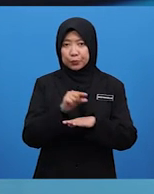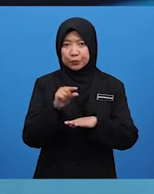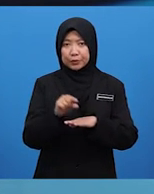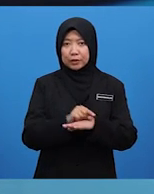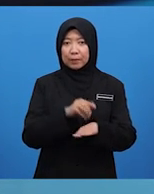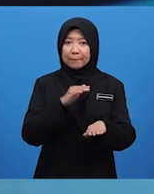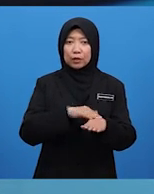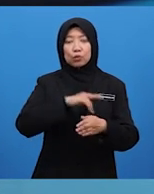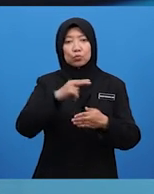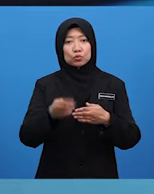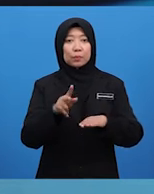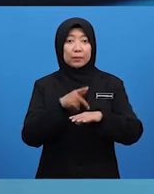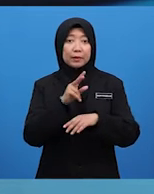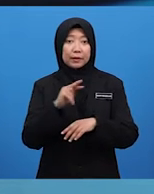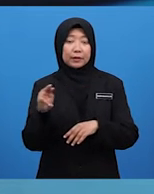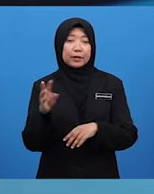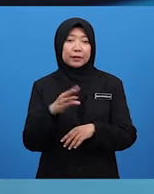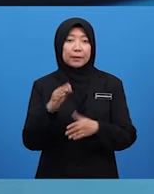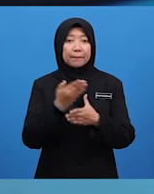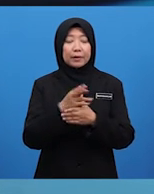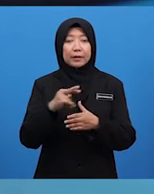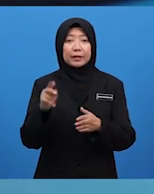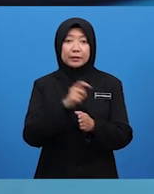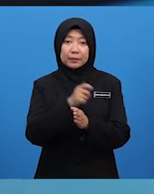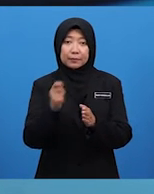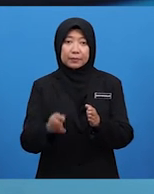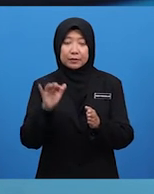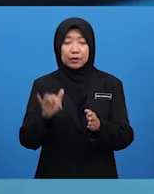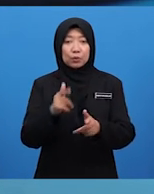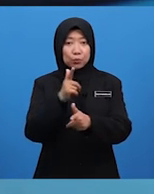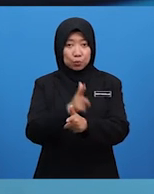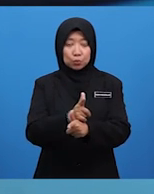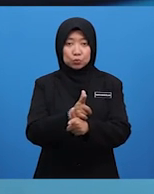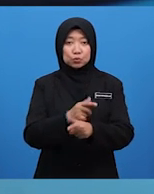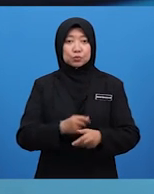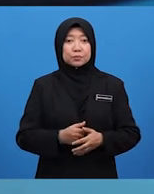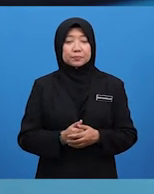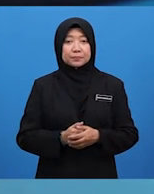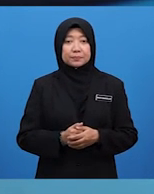Digunakan pada hujung pakaian dan bahagian tepi yang lurus.